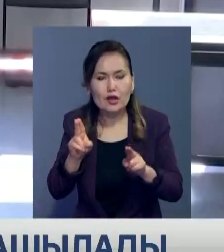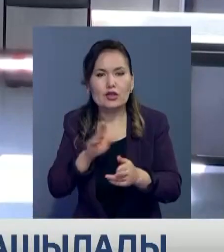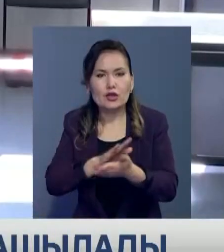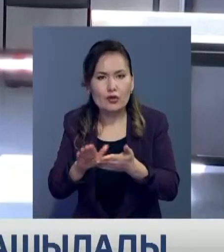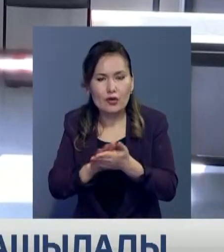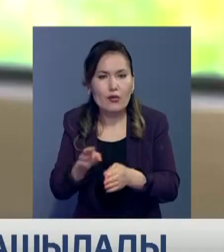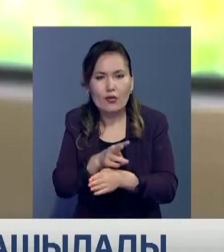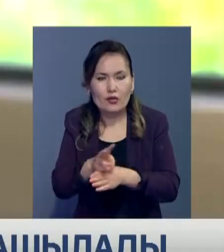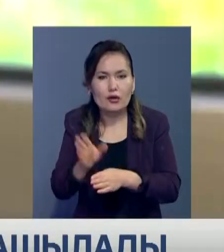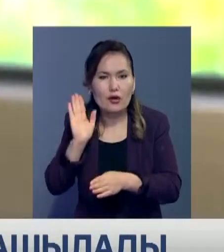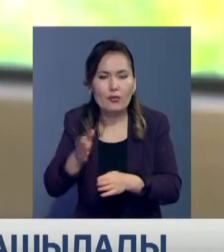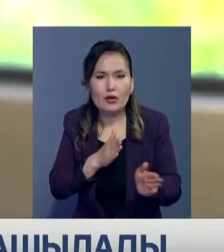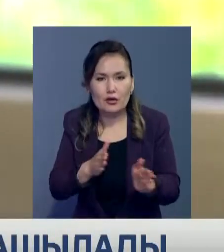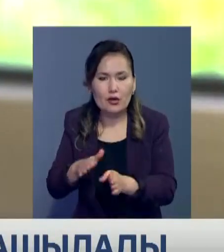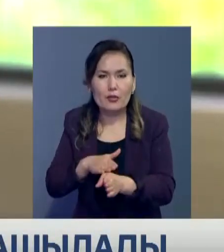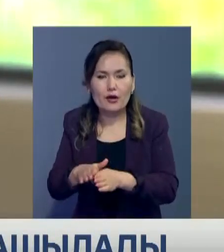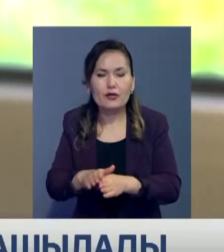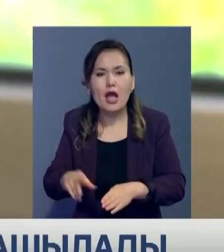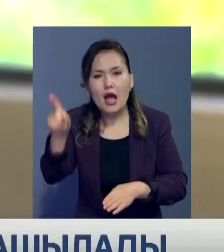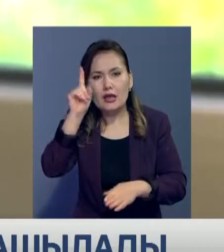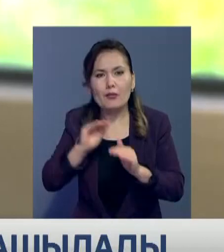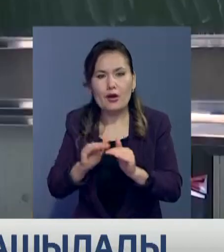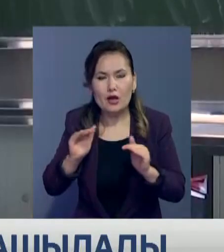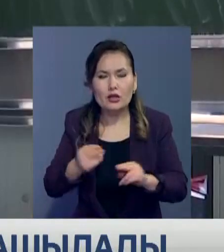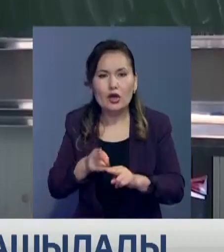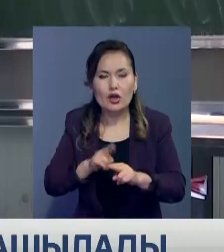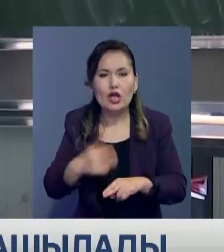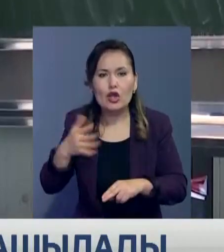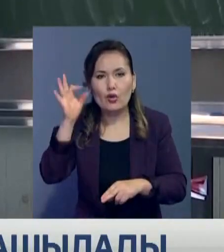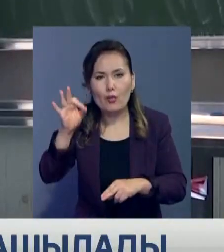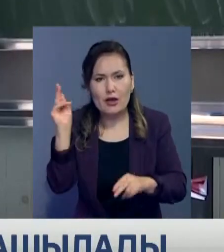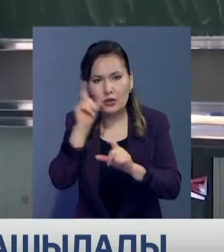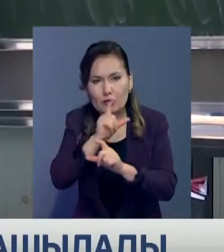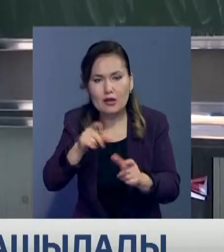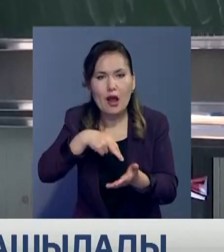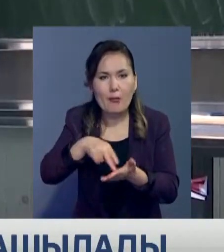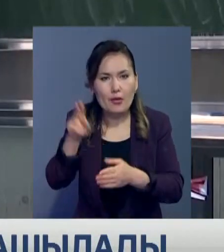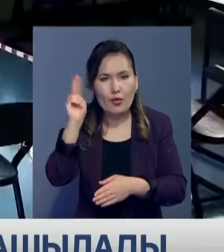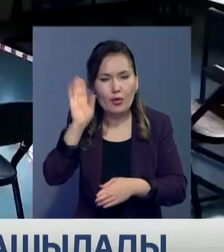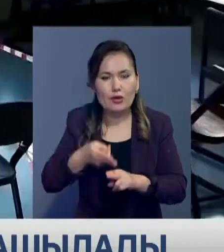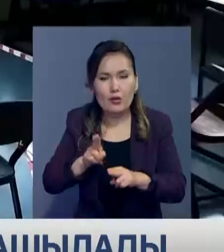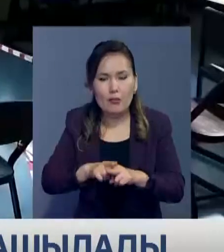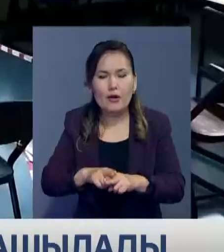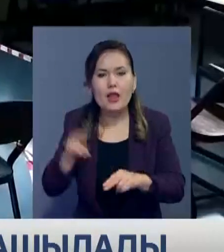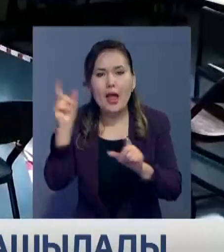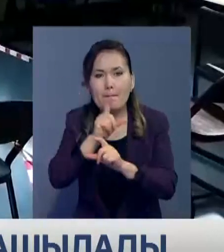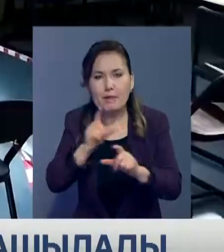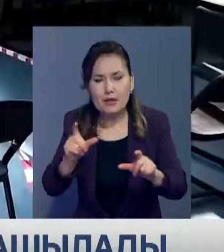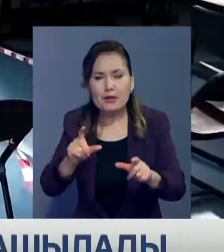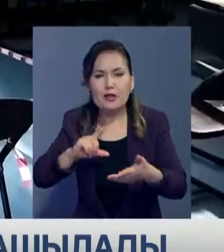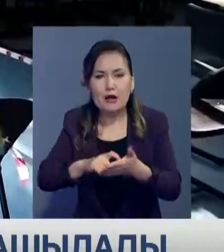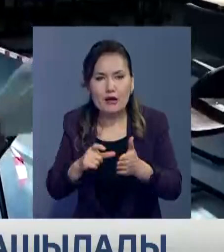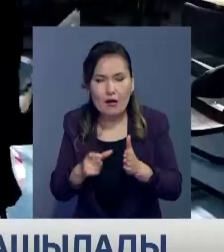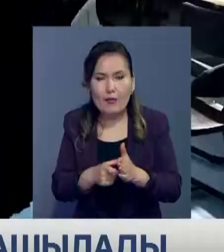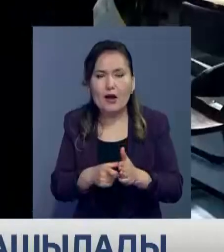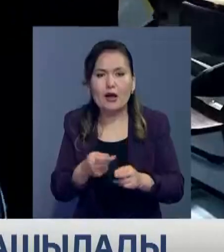болжауынша мамыр айының соңында германиялық оқушылардың тең жартысы мектепке барып оқиды. Мұнда сыныптарды шағын топтарға бөліп, парталарды